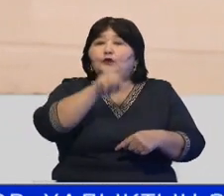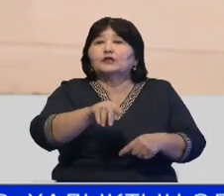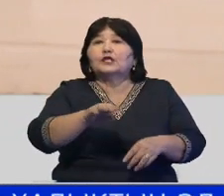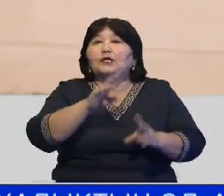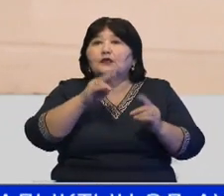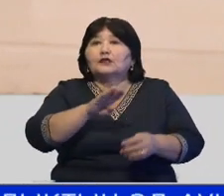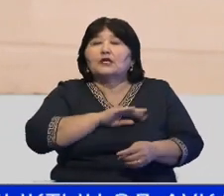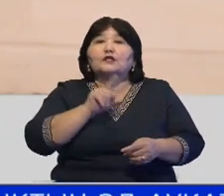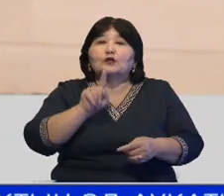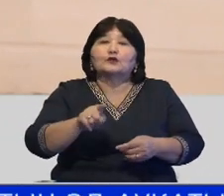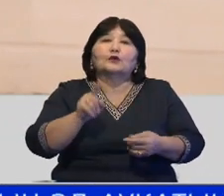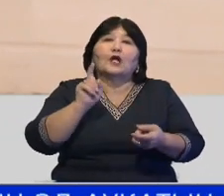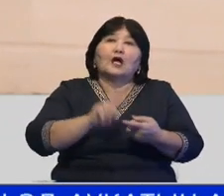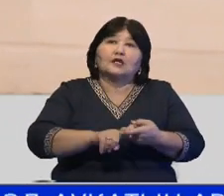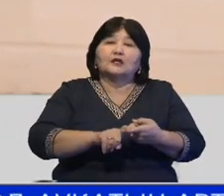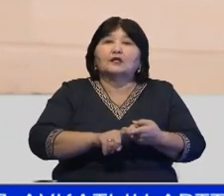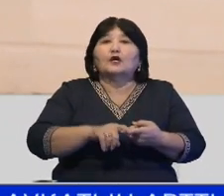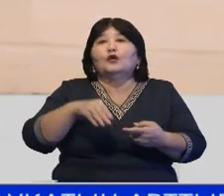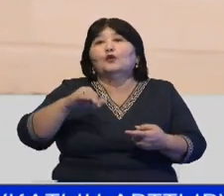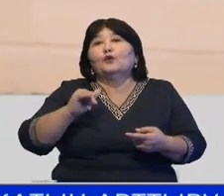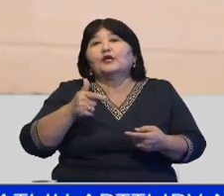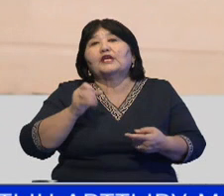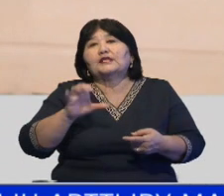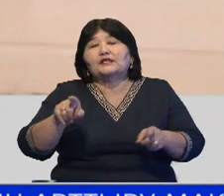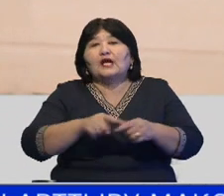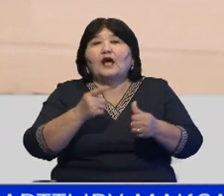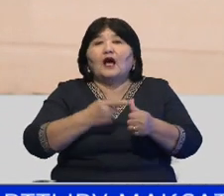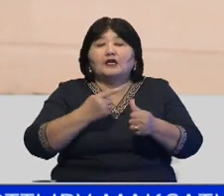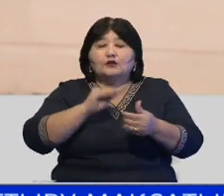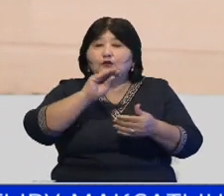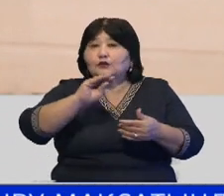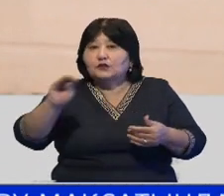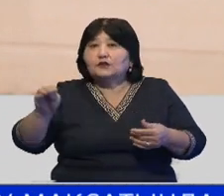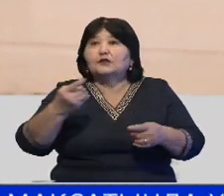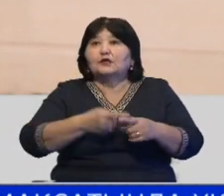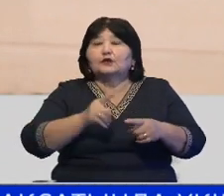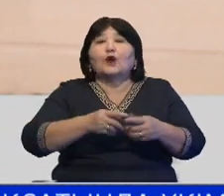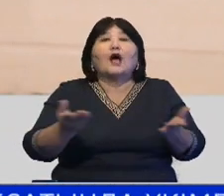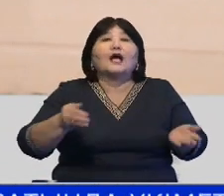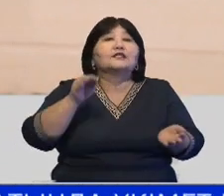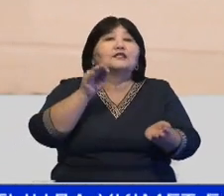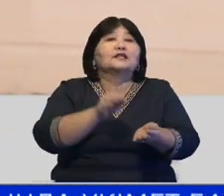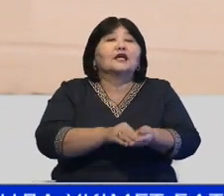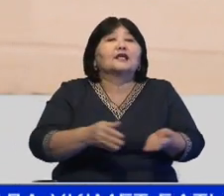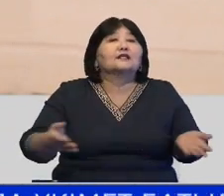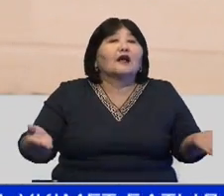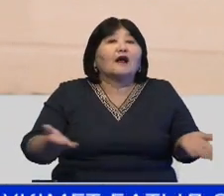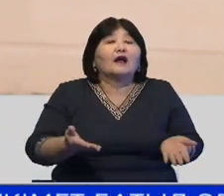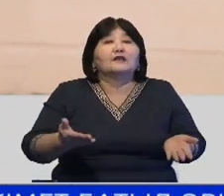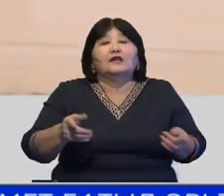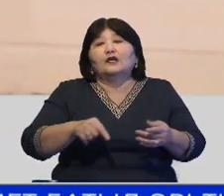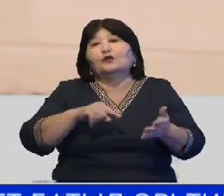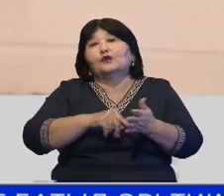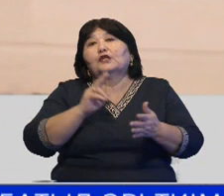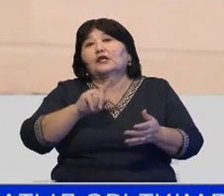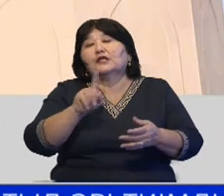жаңағы платформа арқылы туыс сияқты аты жөнін терсе, тура қай жерде жатқаны, жаңағы точка сияқты қып